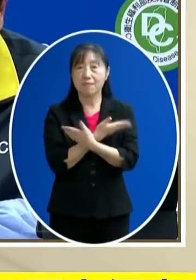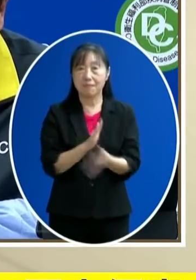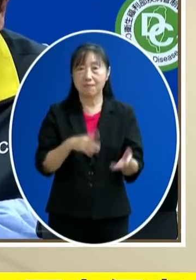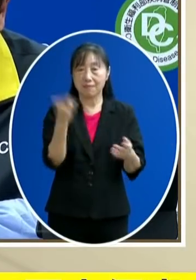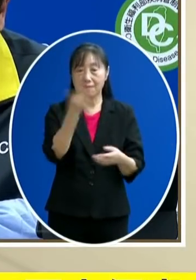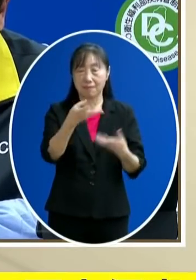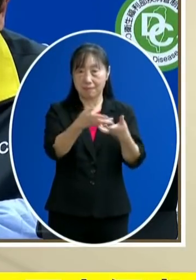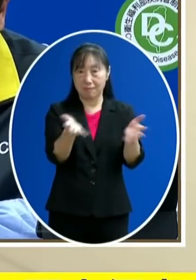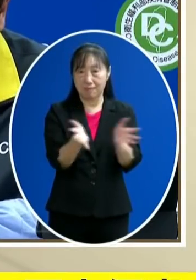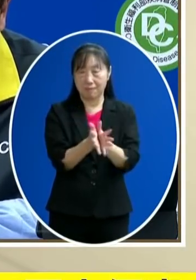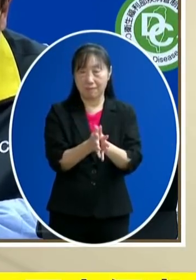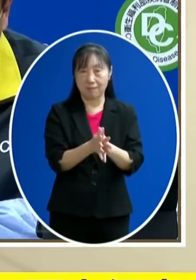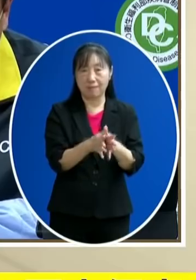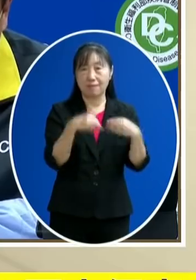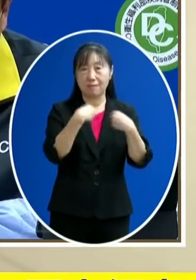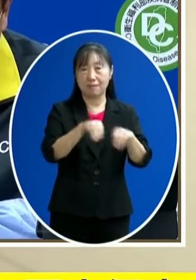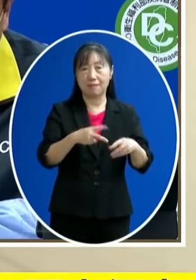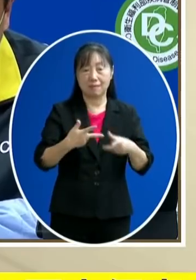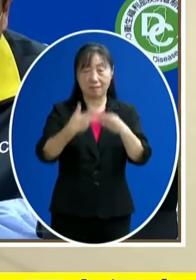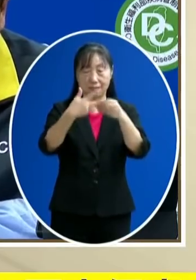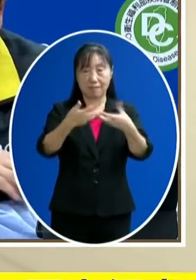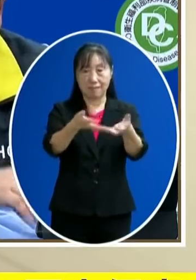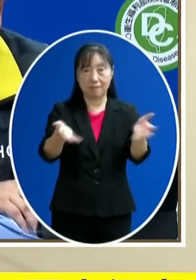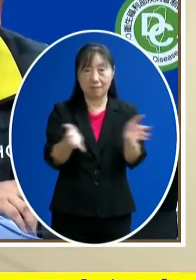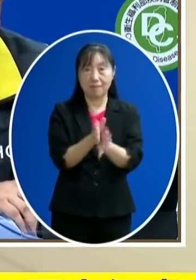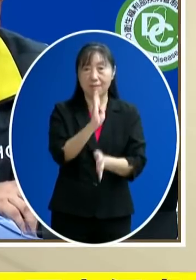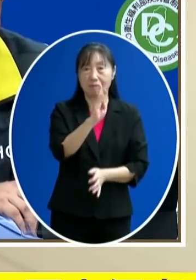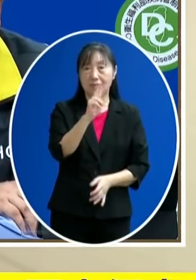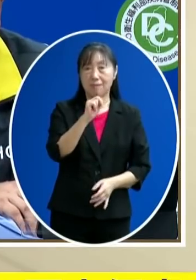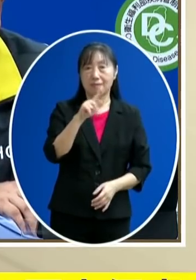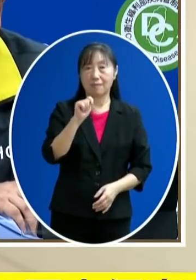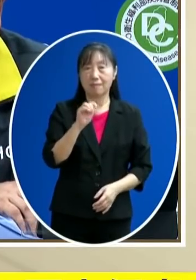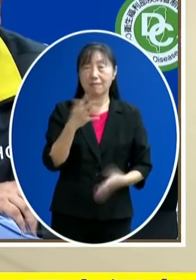第7批的 BNT， 那将近有